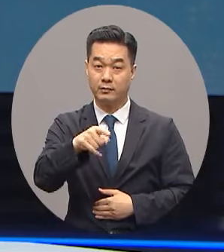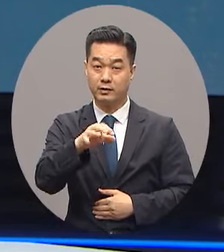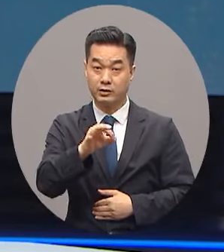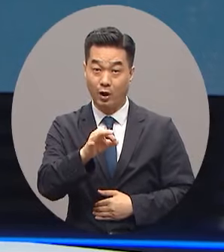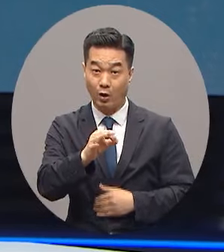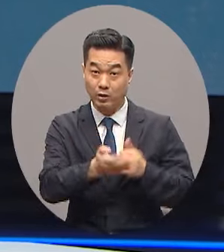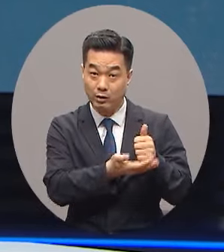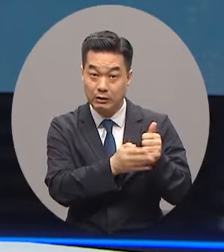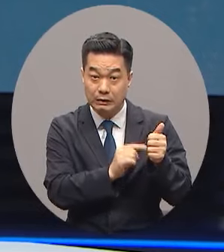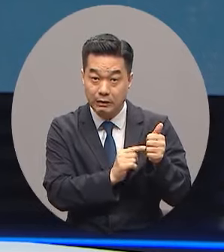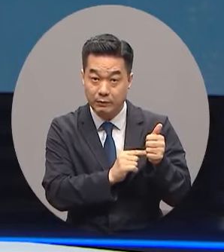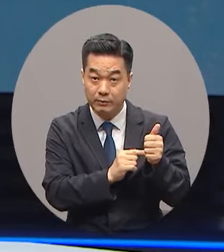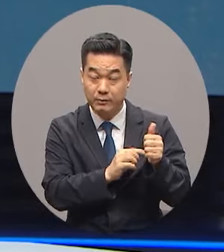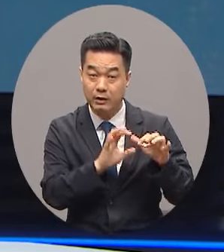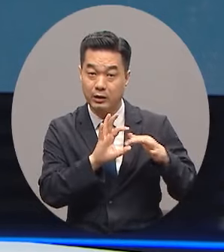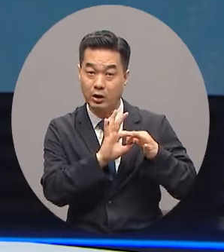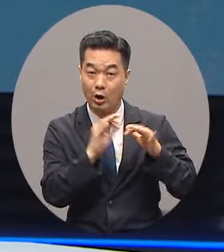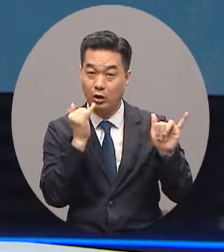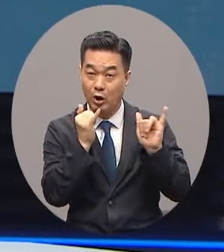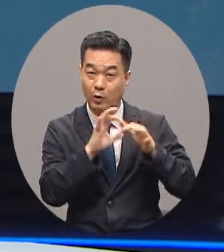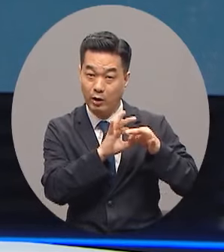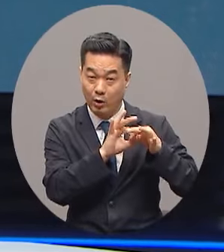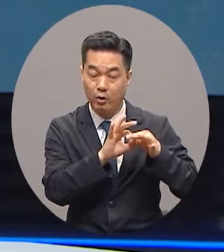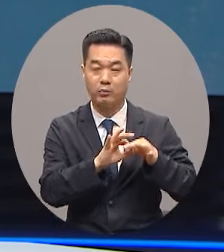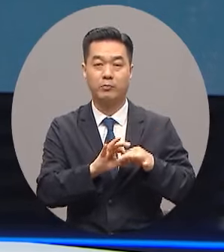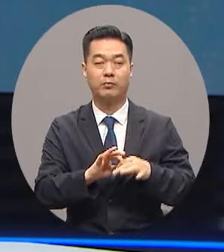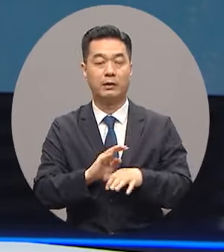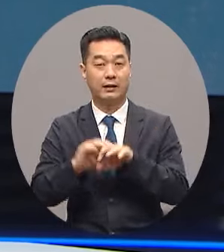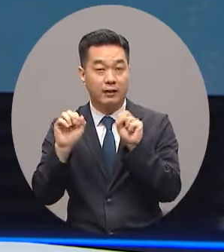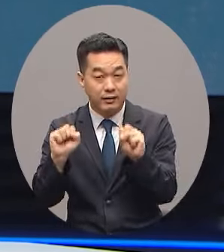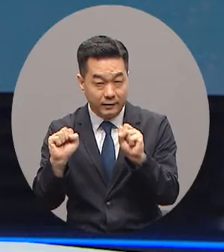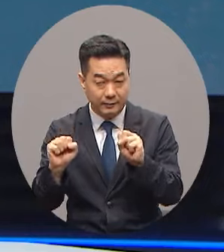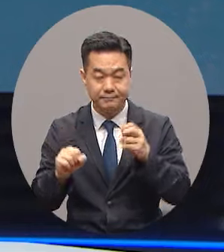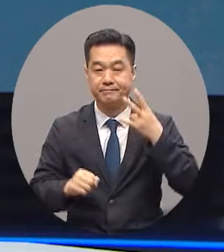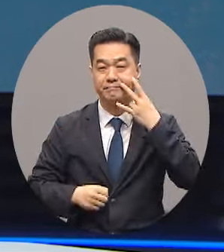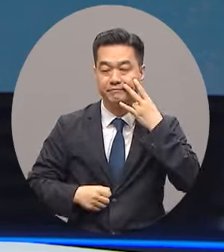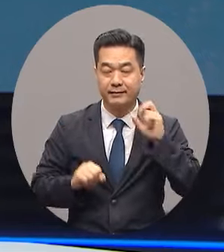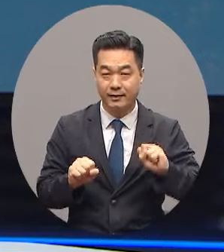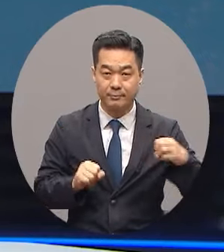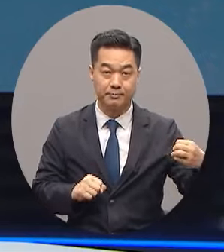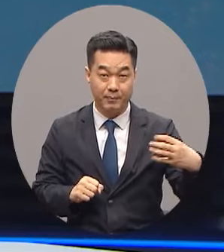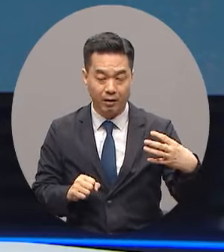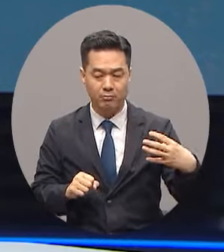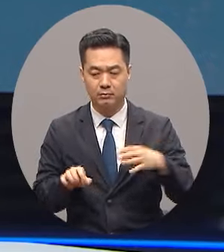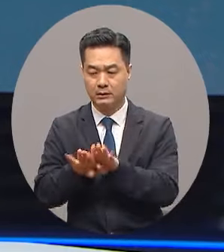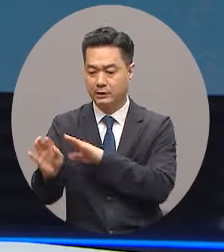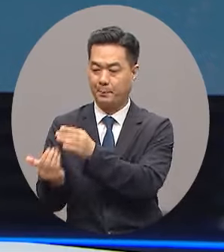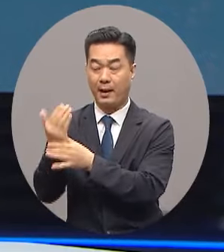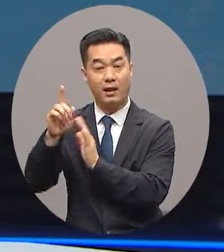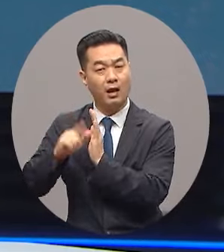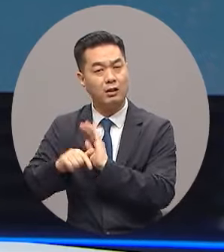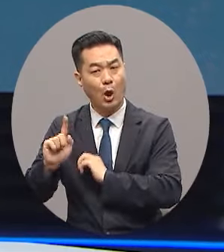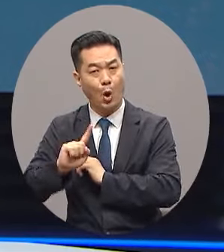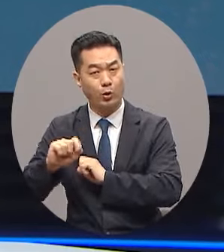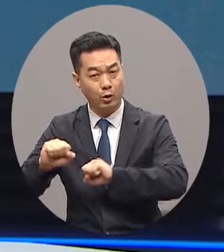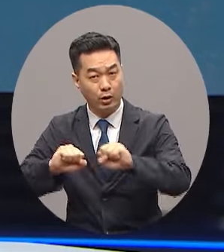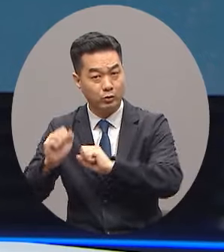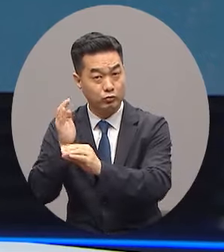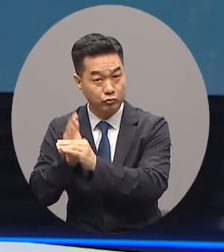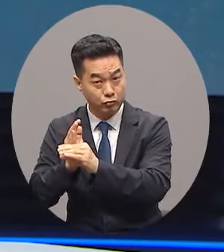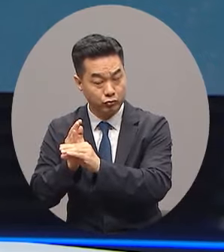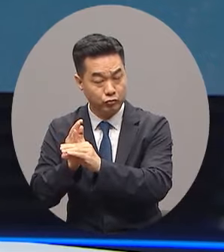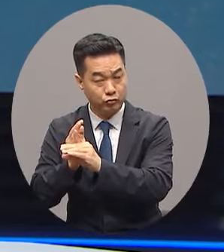계십니까? 네네, 안녕하세요. 예, 그 지진이 발생했을 때 당시 어떤 것을 하고